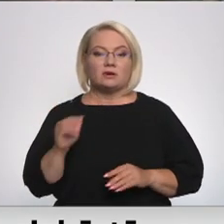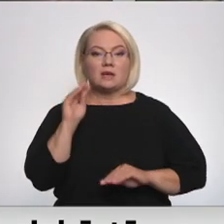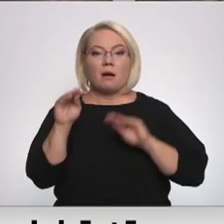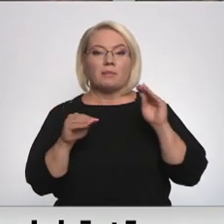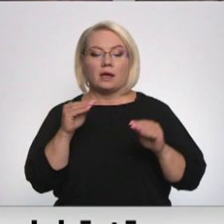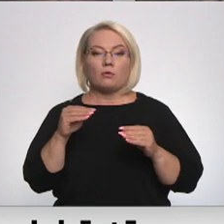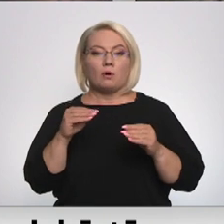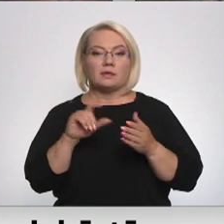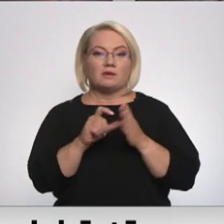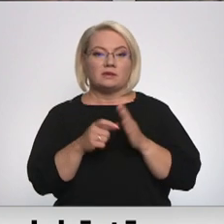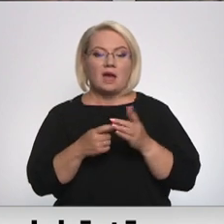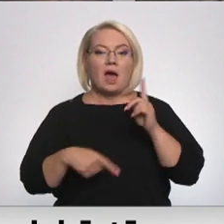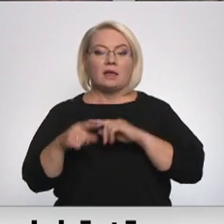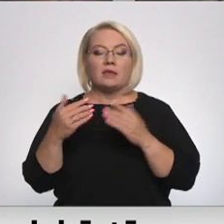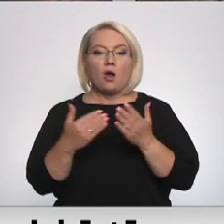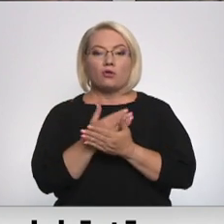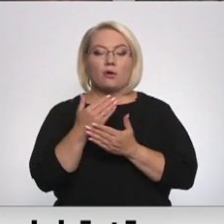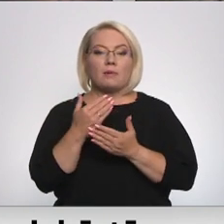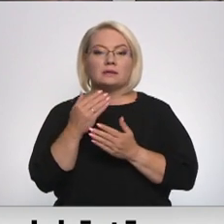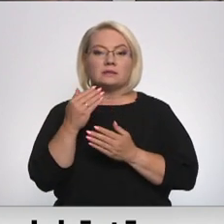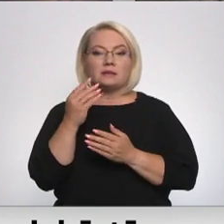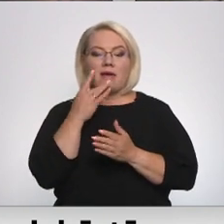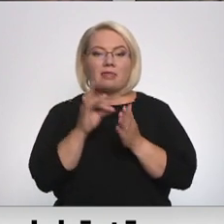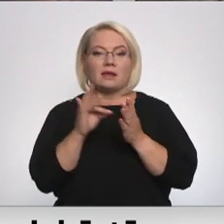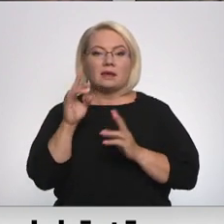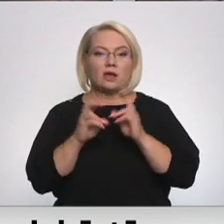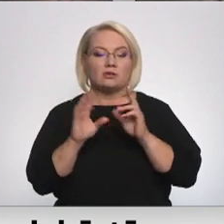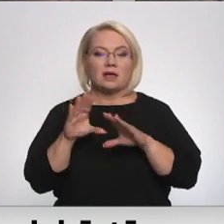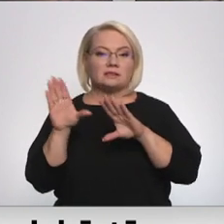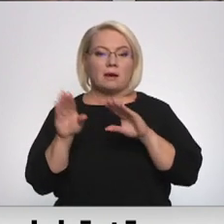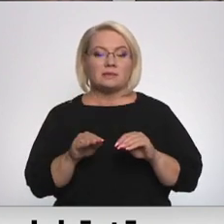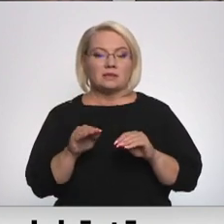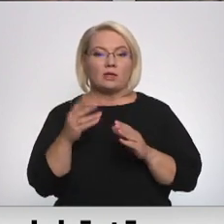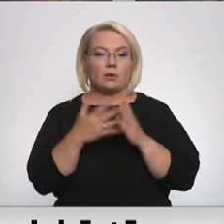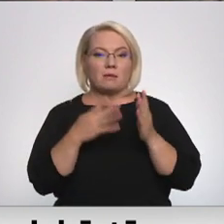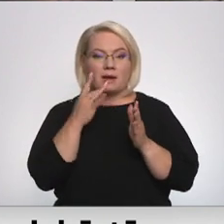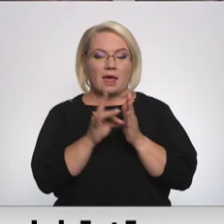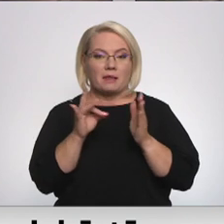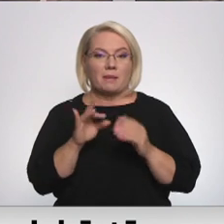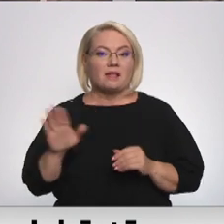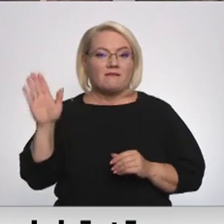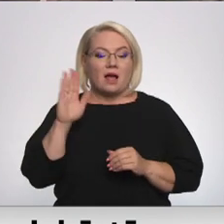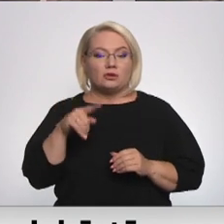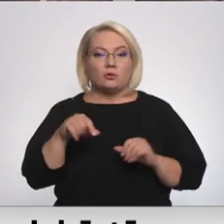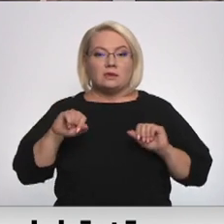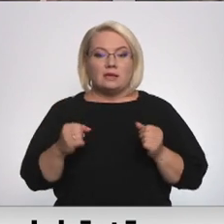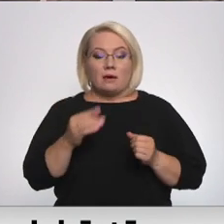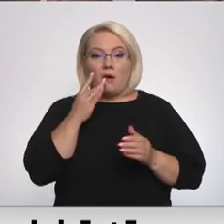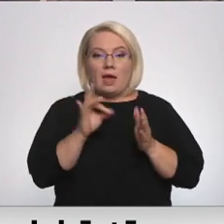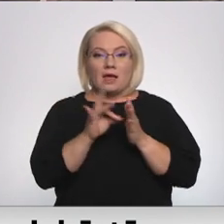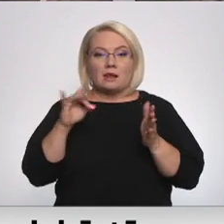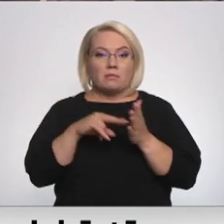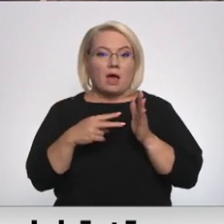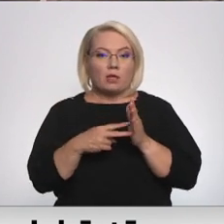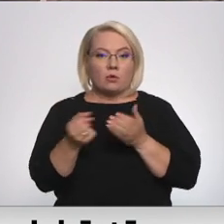ar atjaunojamās enerģijas ražošanas iekārtēm, lai mazinātu rēķinus par elektrību. Tikmēr valsts šodien elektroenerģiju plāno